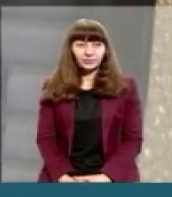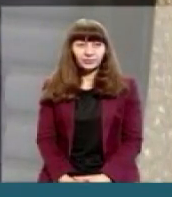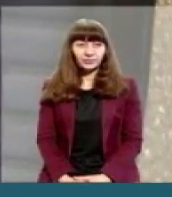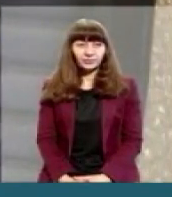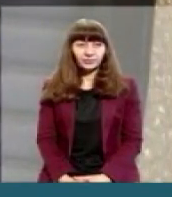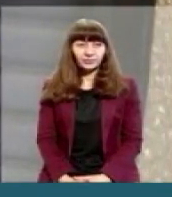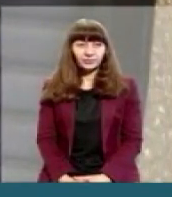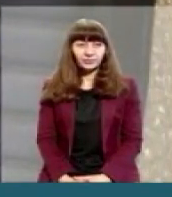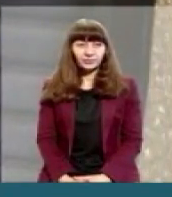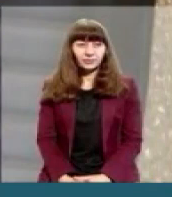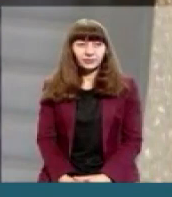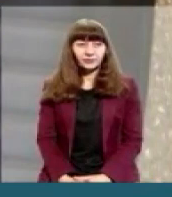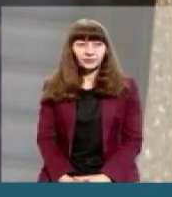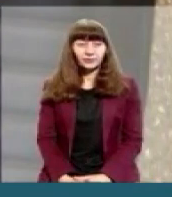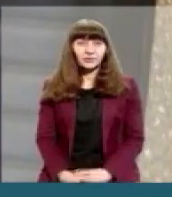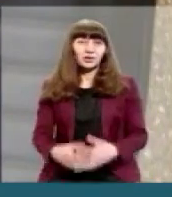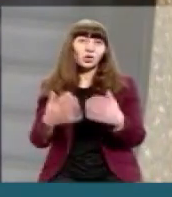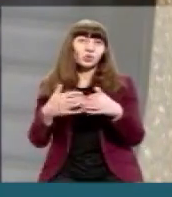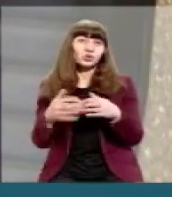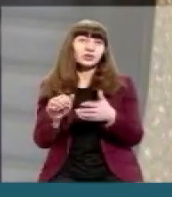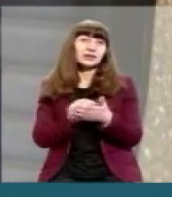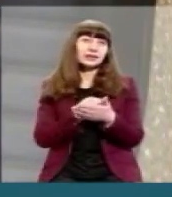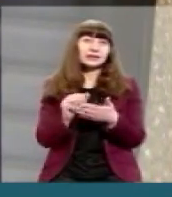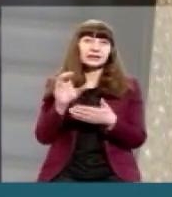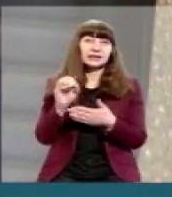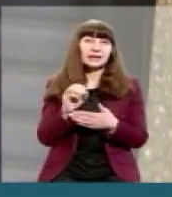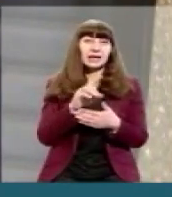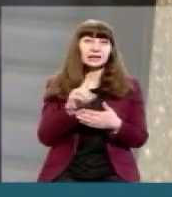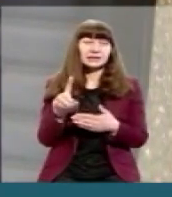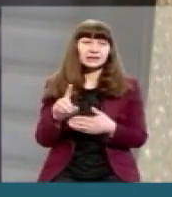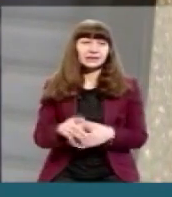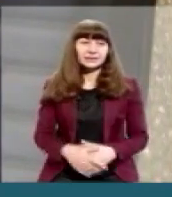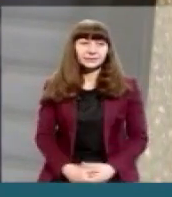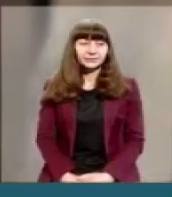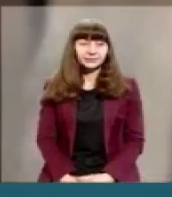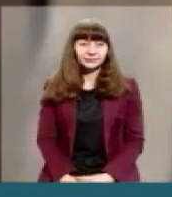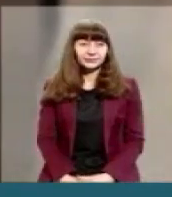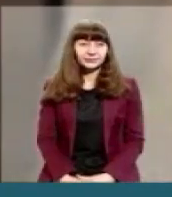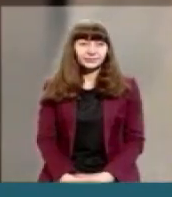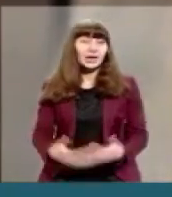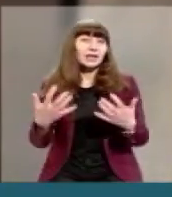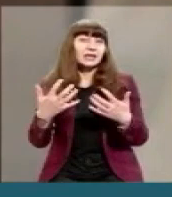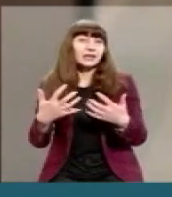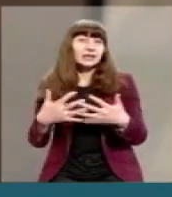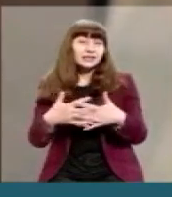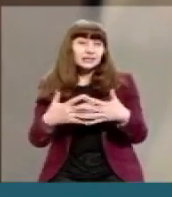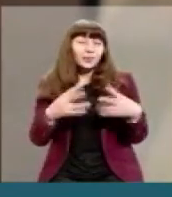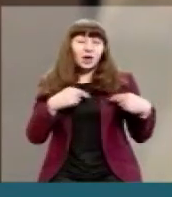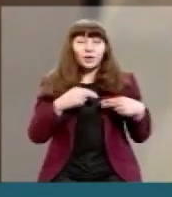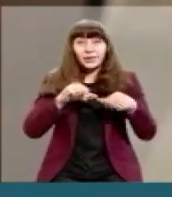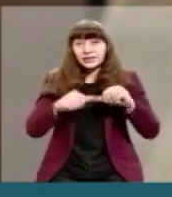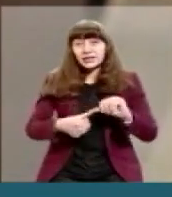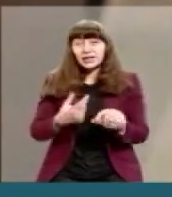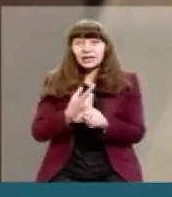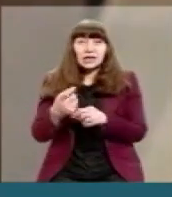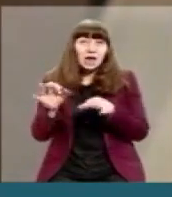правонарушения, информационно-учетного документа формы Е1, регистрации в ЕРДР. Система работает непрерывно. Данные